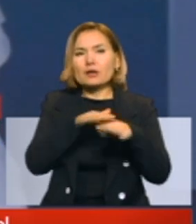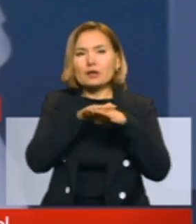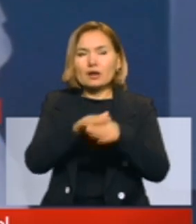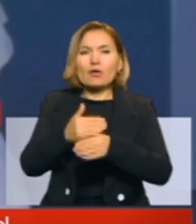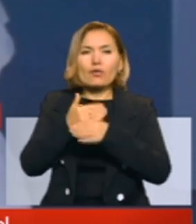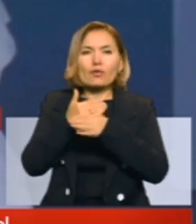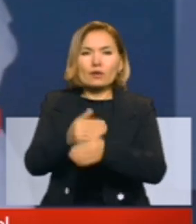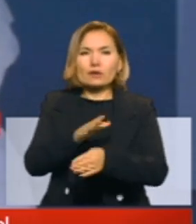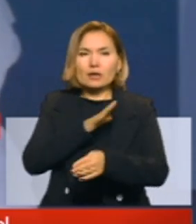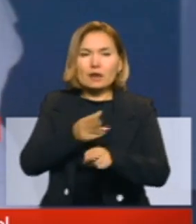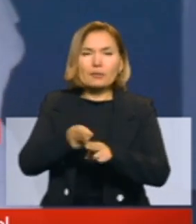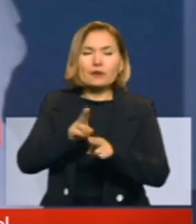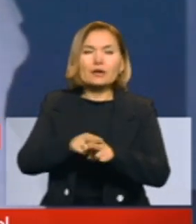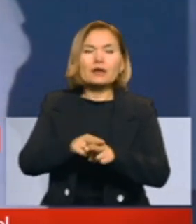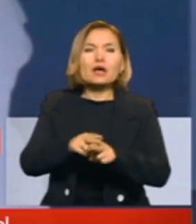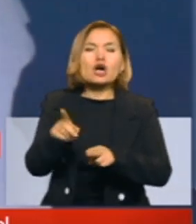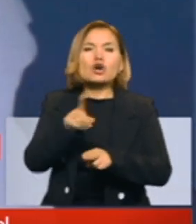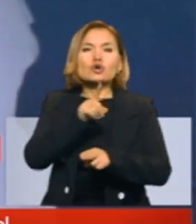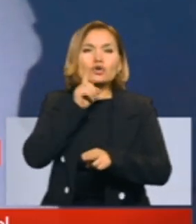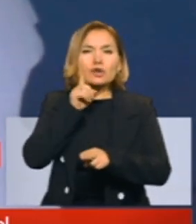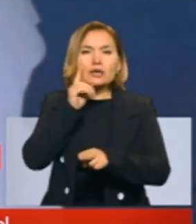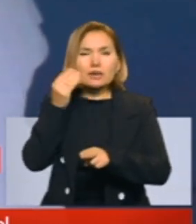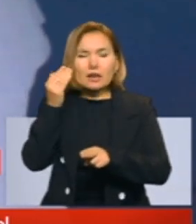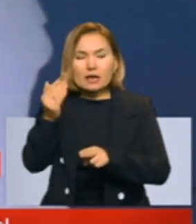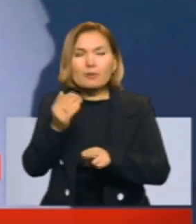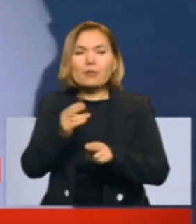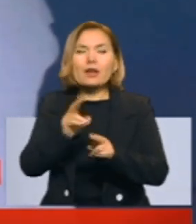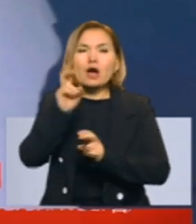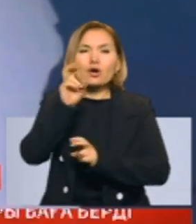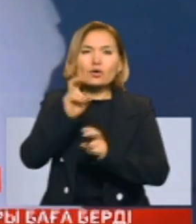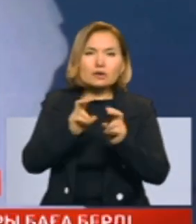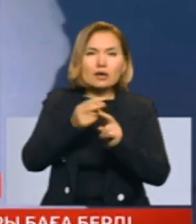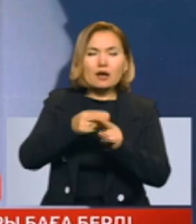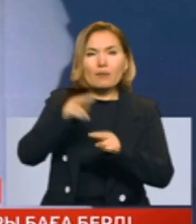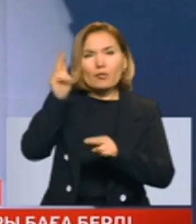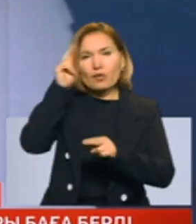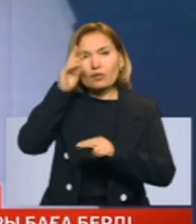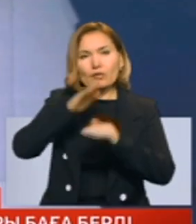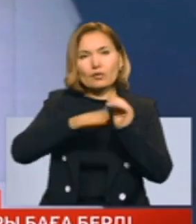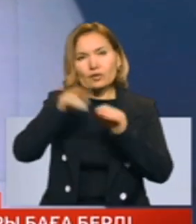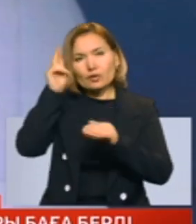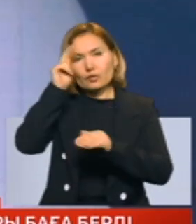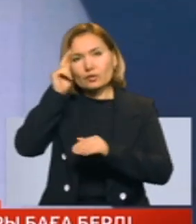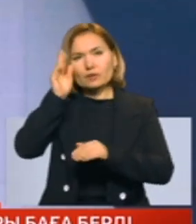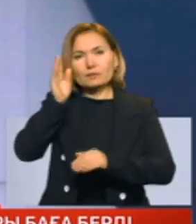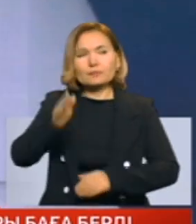демеушілігімен жабдықталды. Кешенде студенттер өз идеяларын іске асырып, эксперименттер жүргізеді.